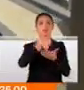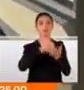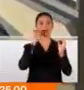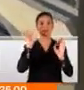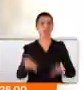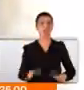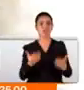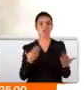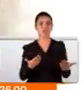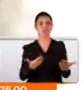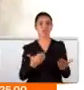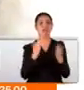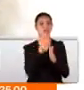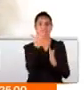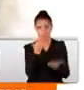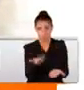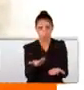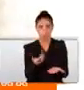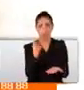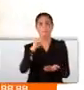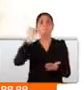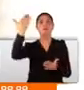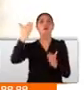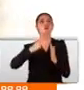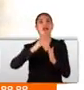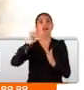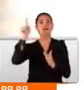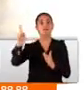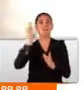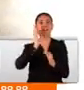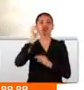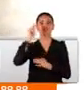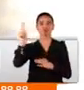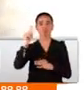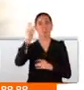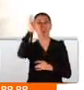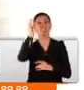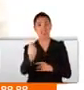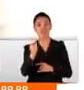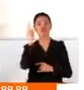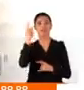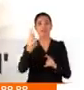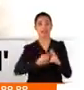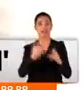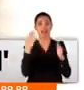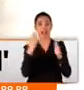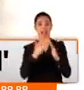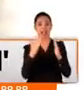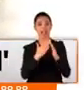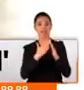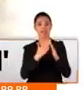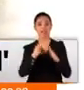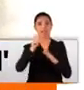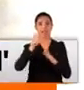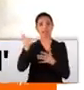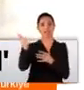almaya başladı. Olmayan evleri veya bir başkasının evini veya gerçekten bir kiralık dairenin bir şekilde